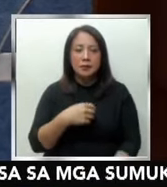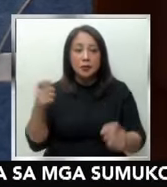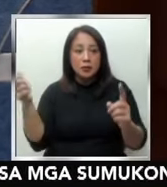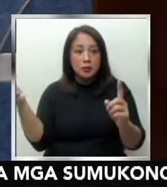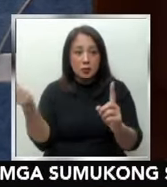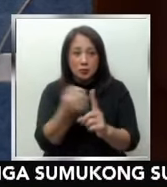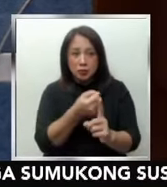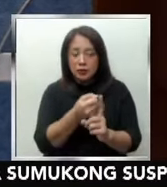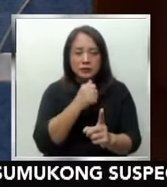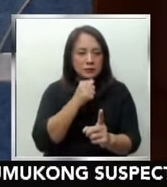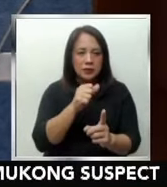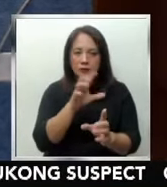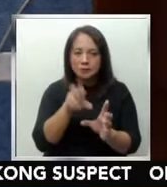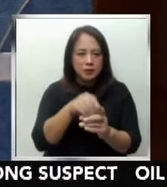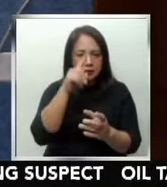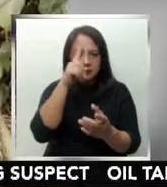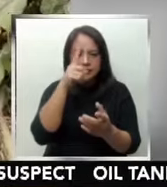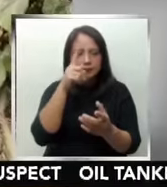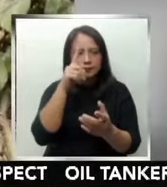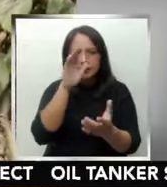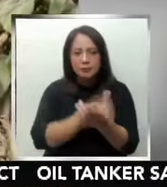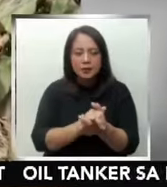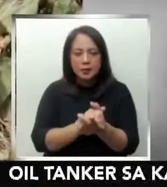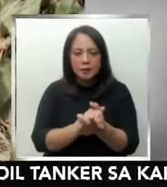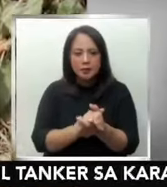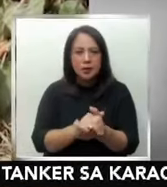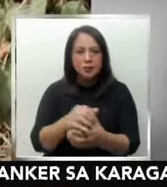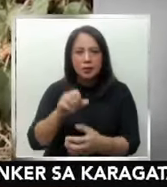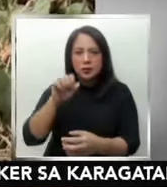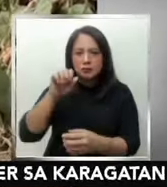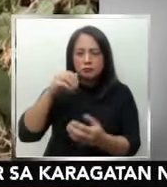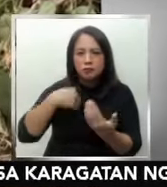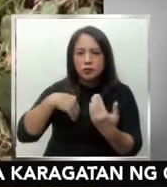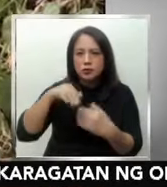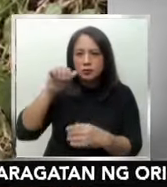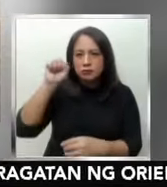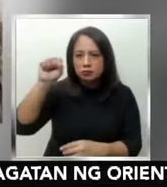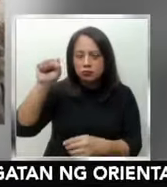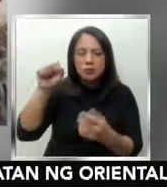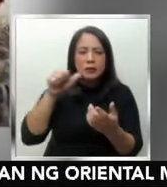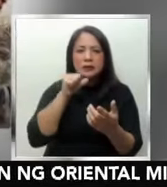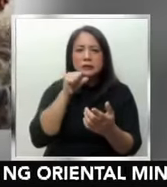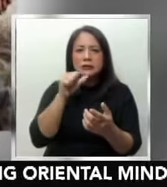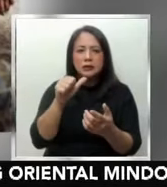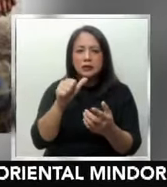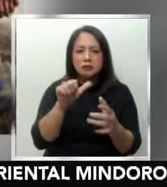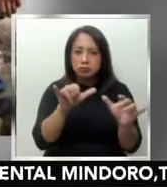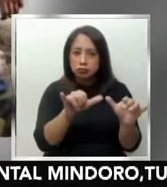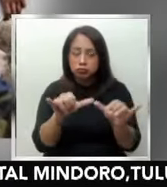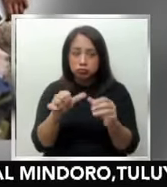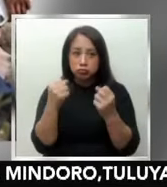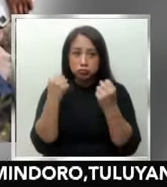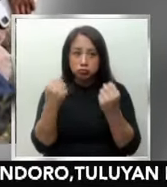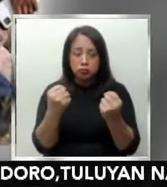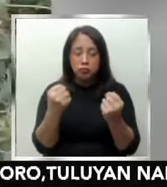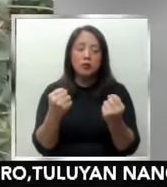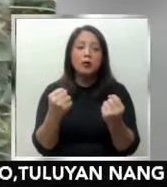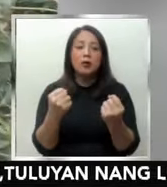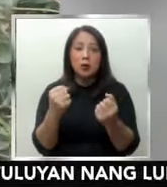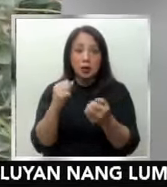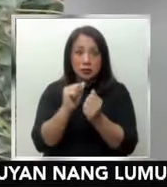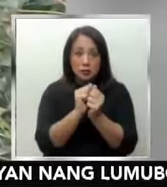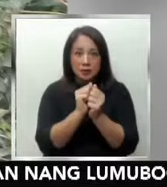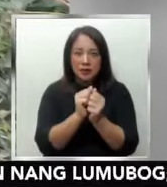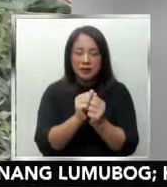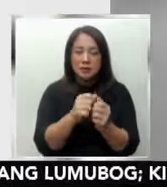kanilang paniniwala at ipinaglalaban hindi an niya nasusukat ang tibay ng samahan sa pagdaan dito at sa iba pang